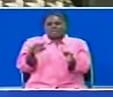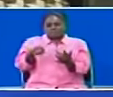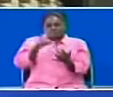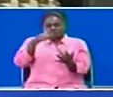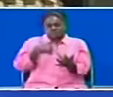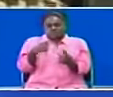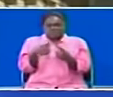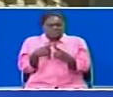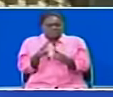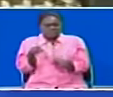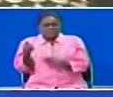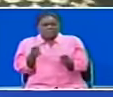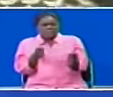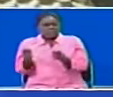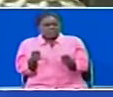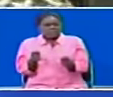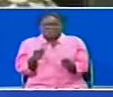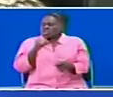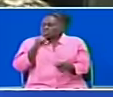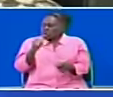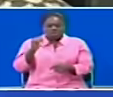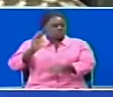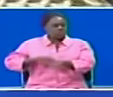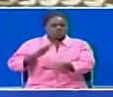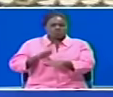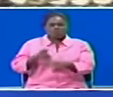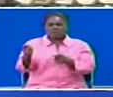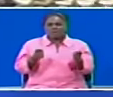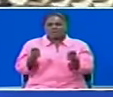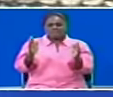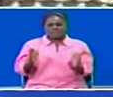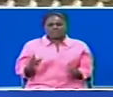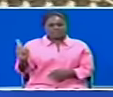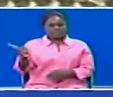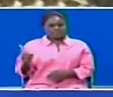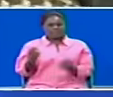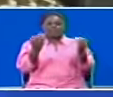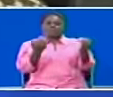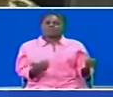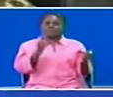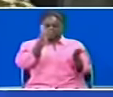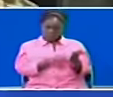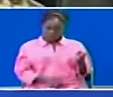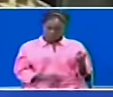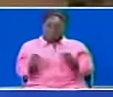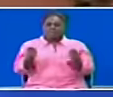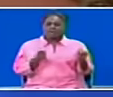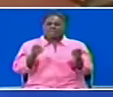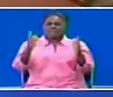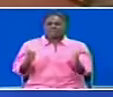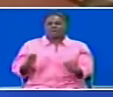but he was just a manager, but not a good manager. What you need is a good